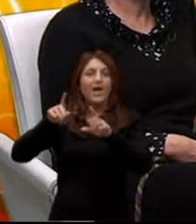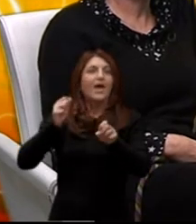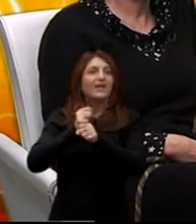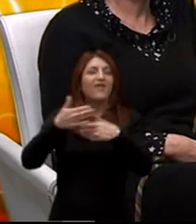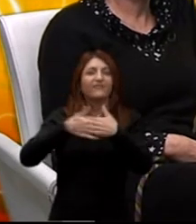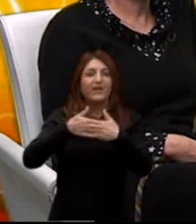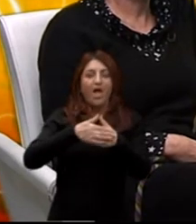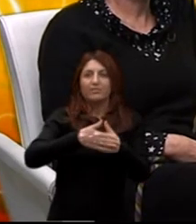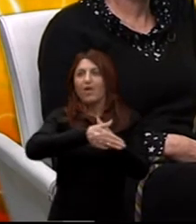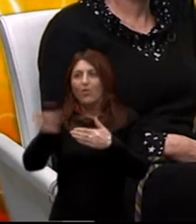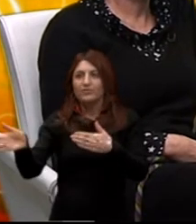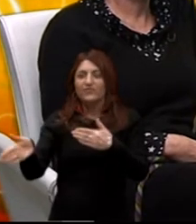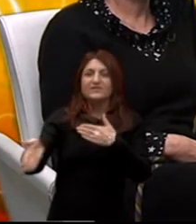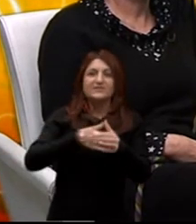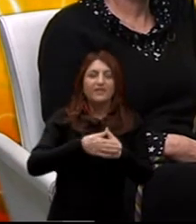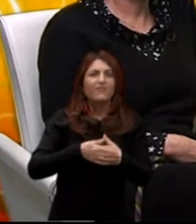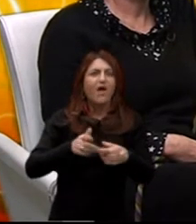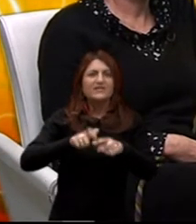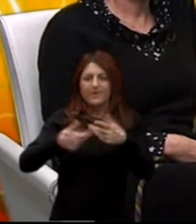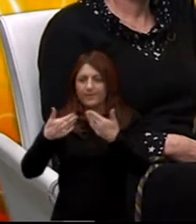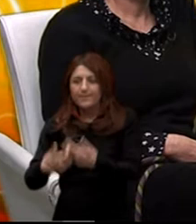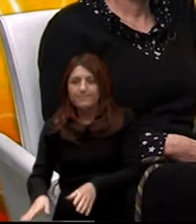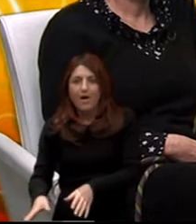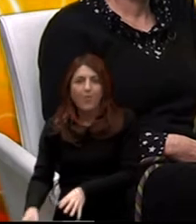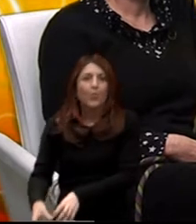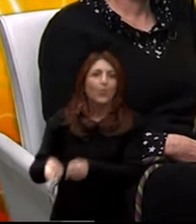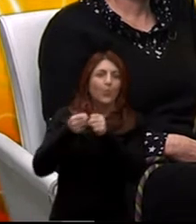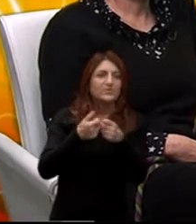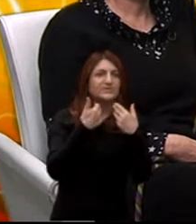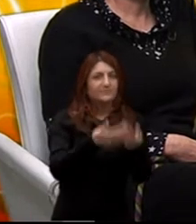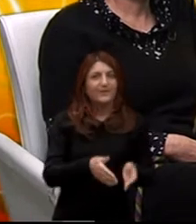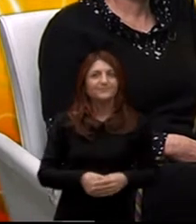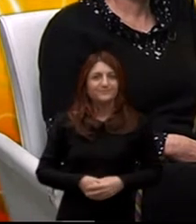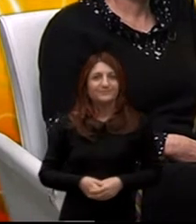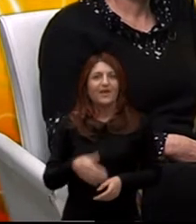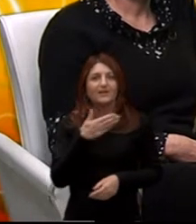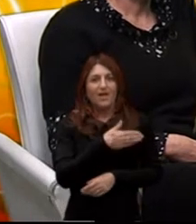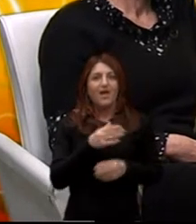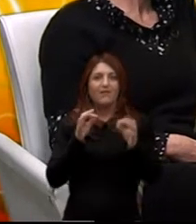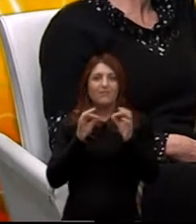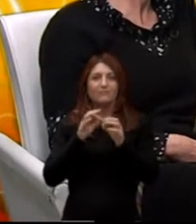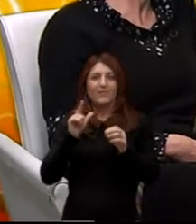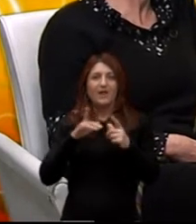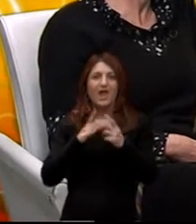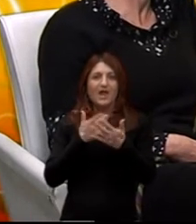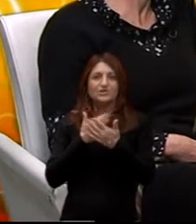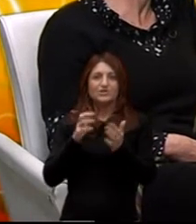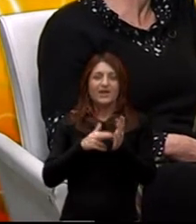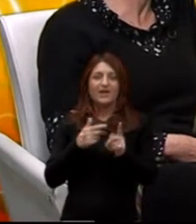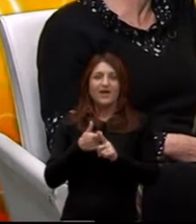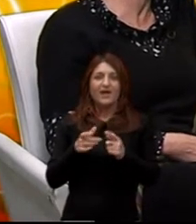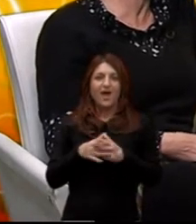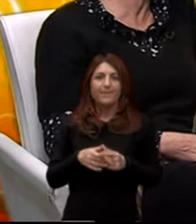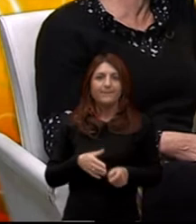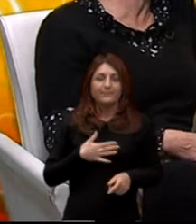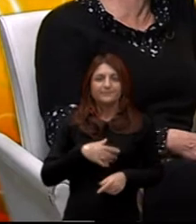nešto ispadne, dohvati i olakšava značajno život. Evo, ali možda da Blaženka krene sa ovom nekakvom bazičnom početkom pričom,